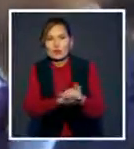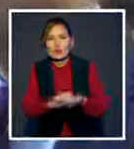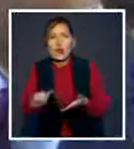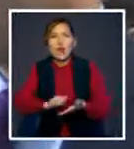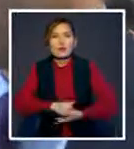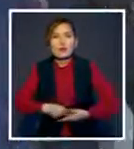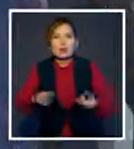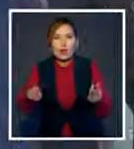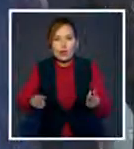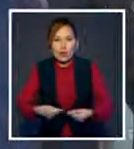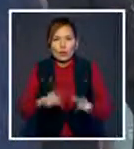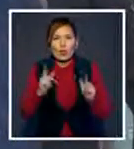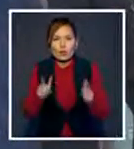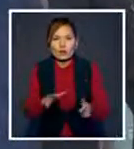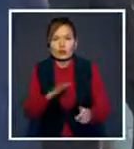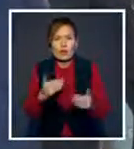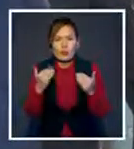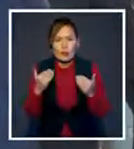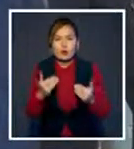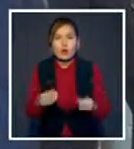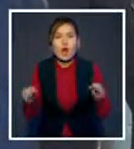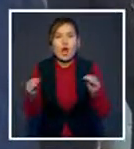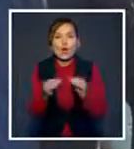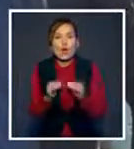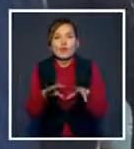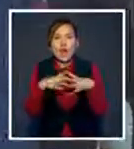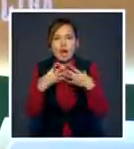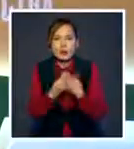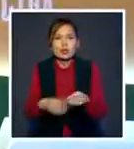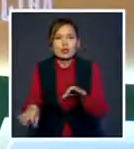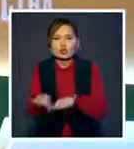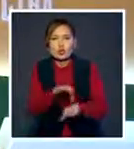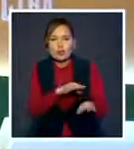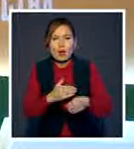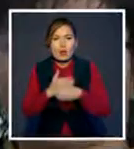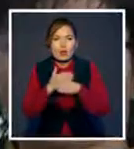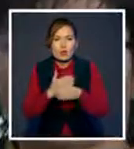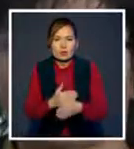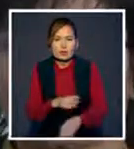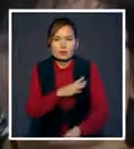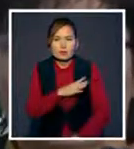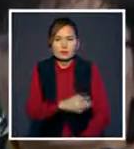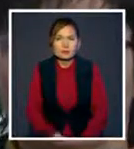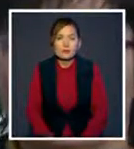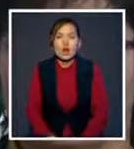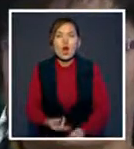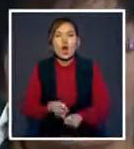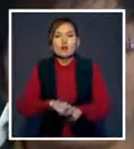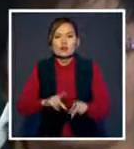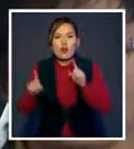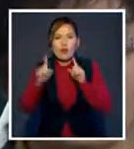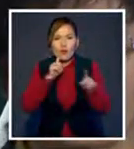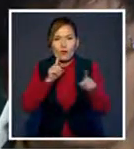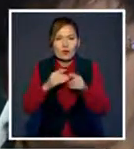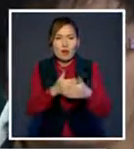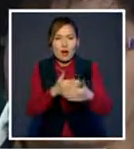туралы меморандумға қол қойды. Дәл бүгін 10 әлеуметтік жоба қолдау тапты. Осы форумның алдында